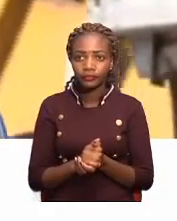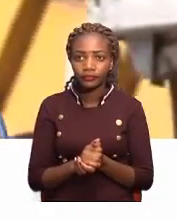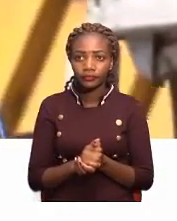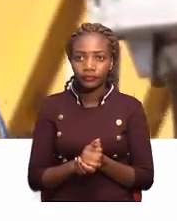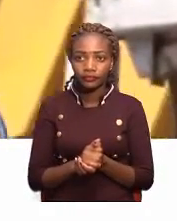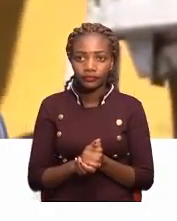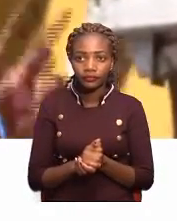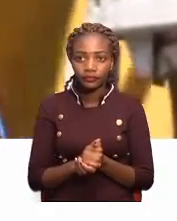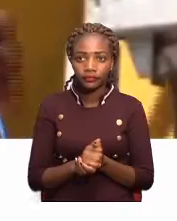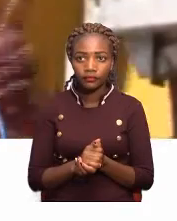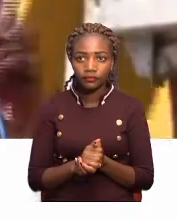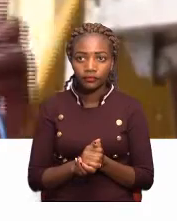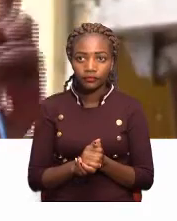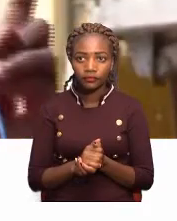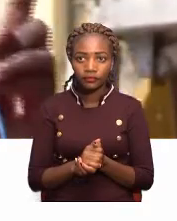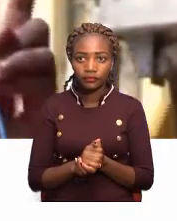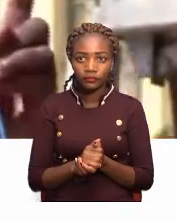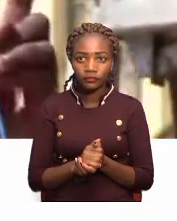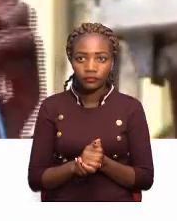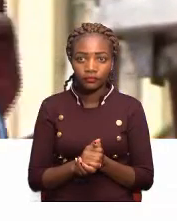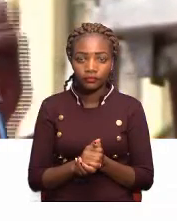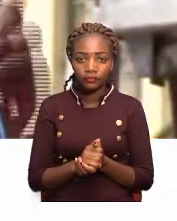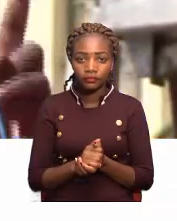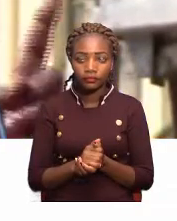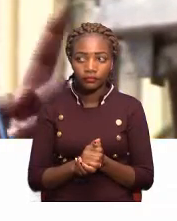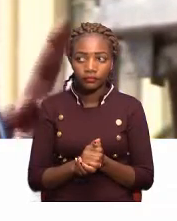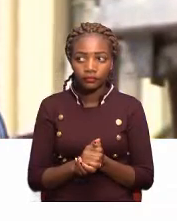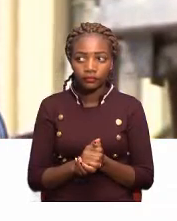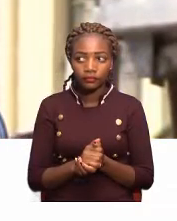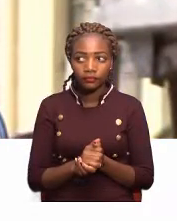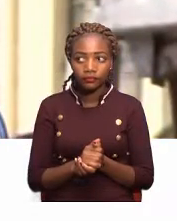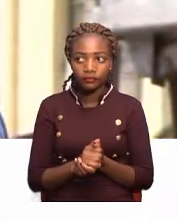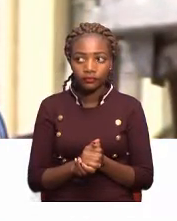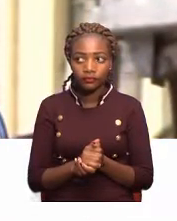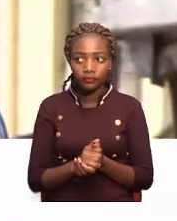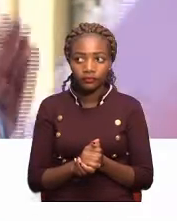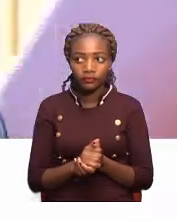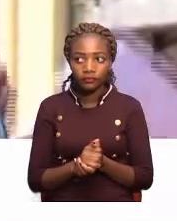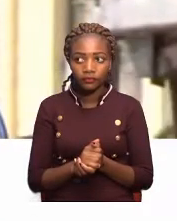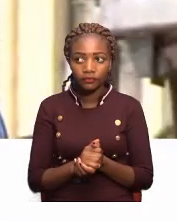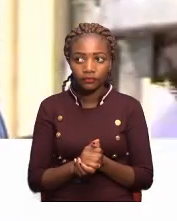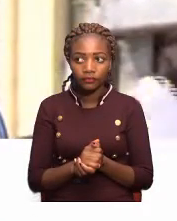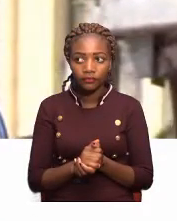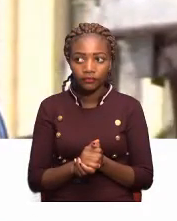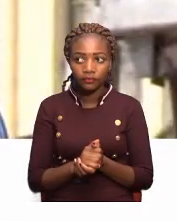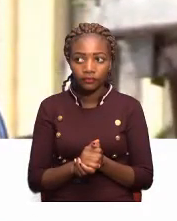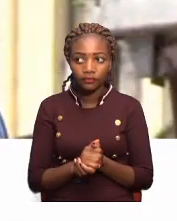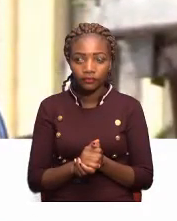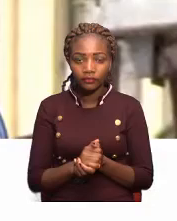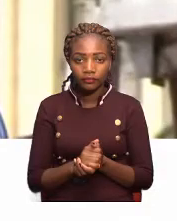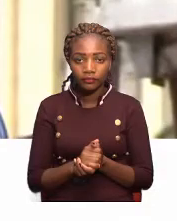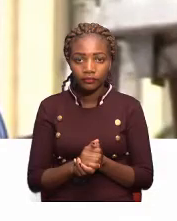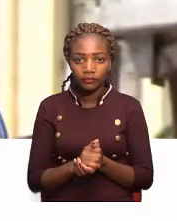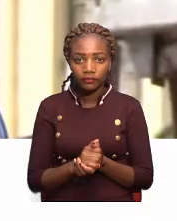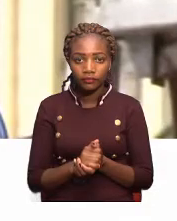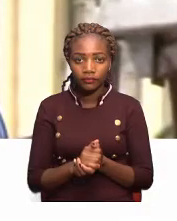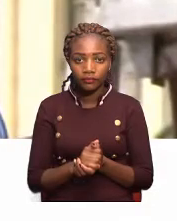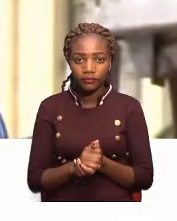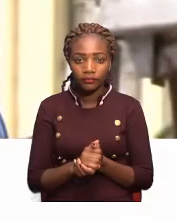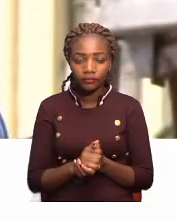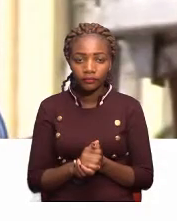Lakini, kile kitu ambacho hatutakubaliana pia ni uvunjaji wa sheria. Awe ni